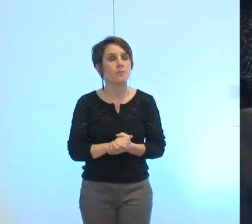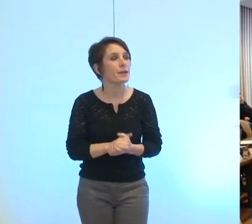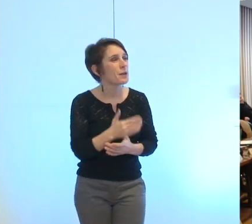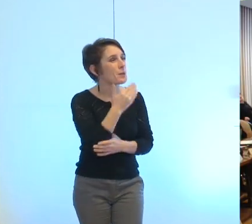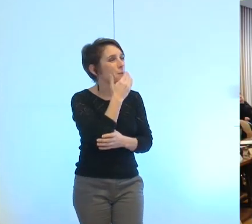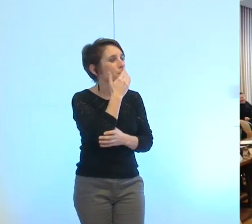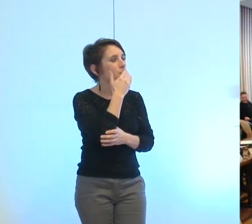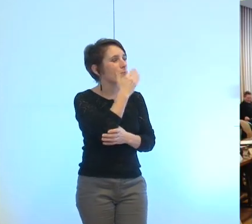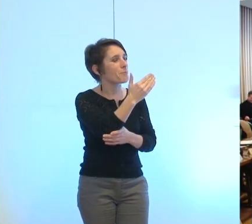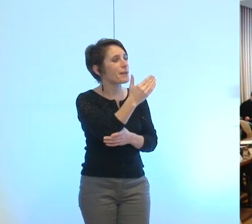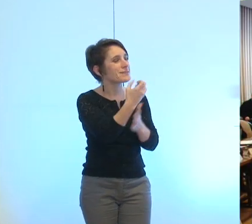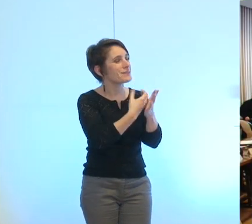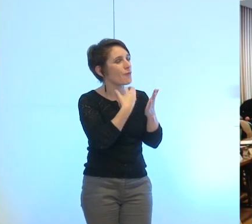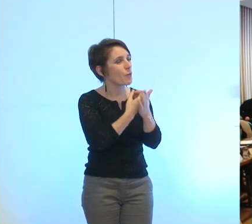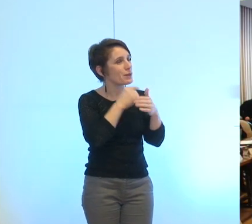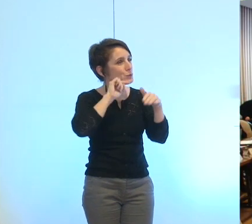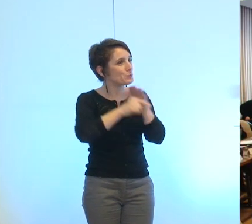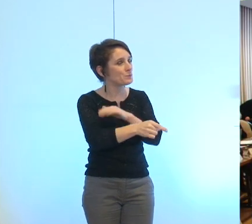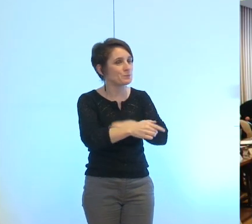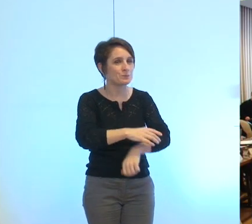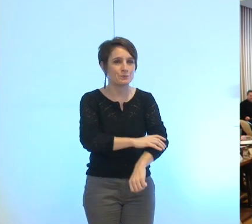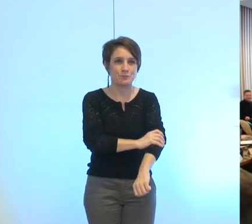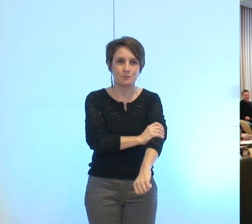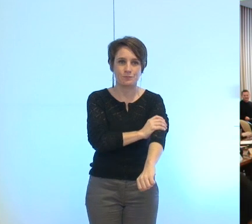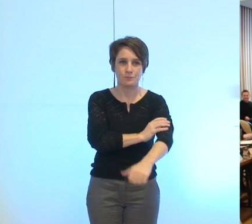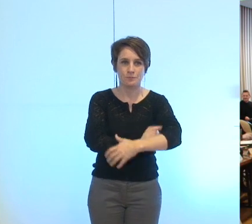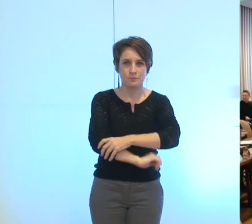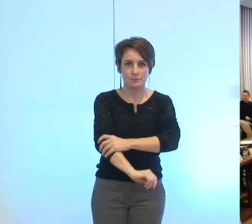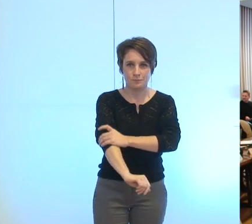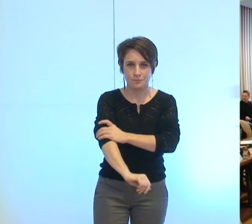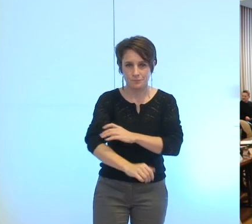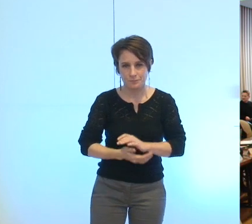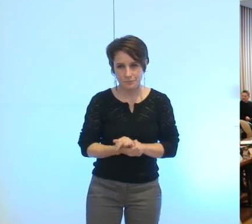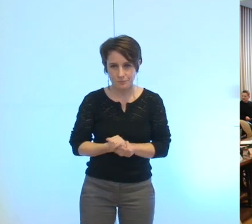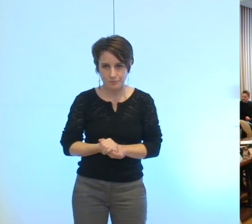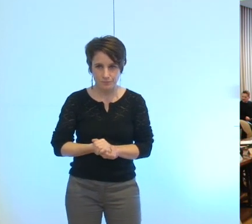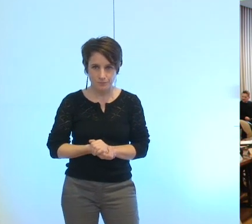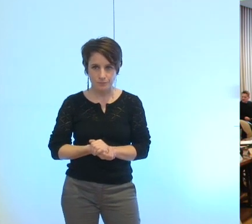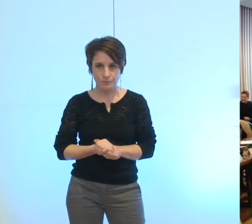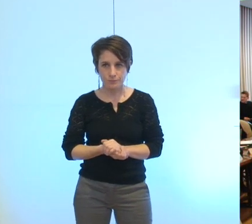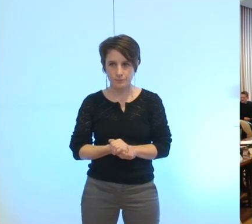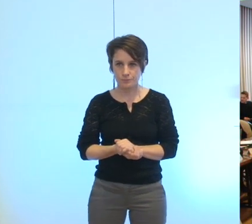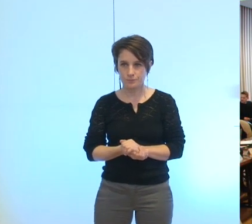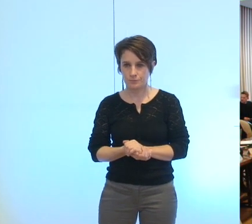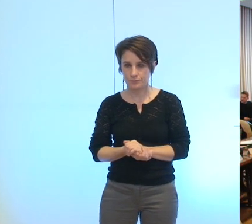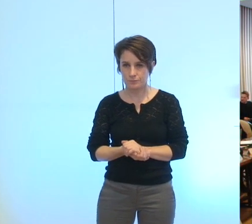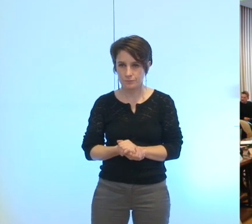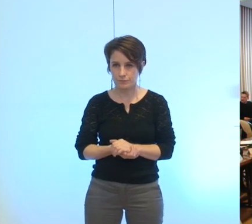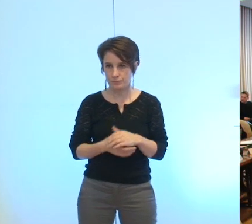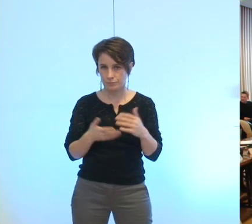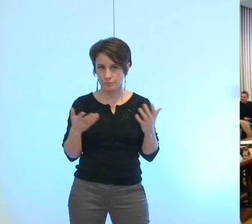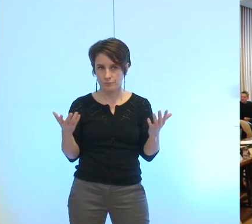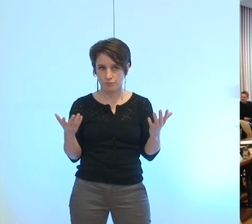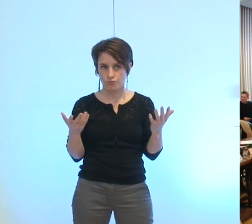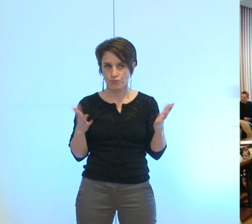merci pour cette précision euh pour continuer